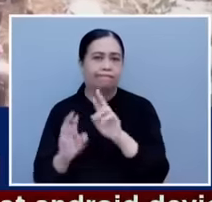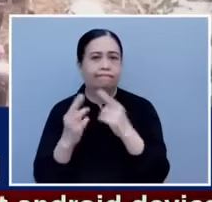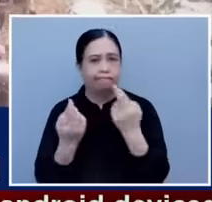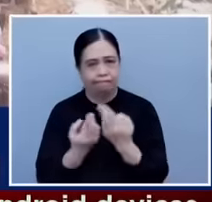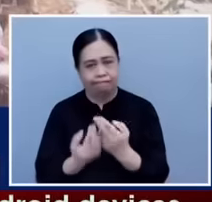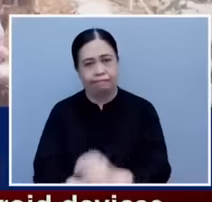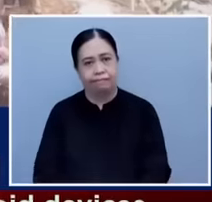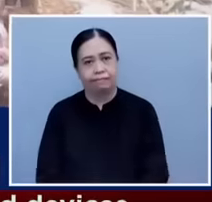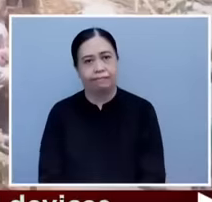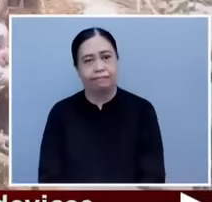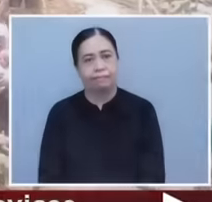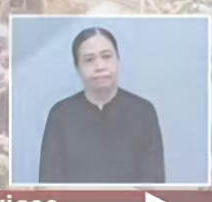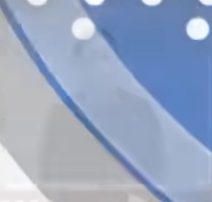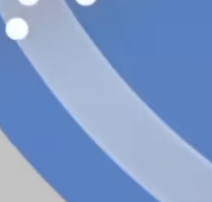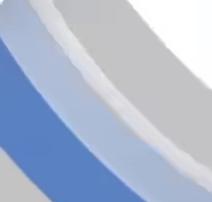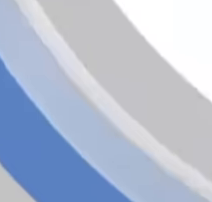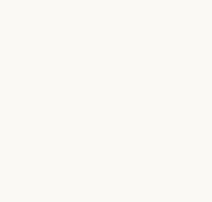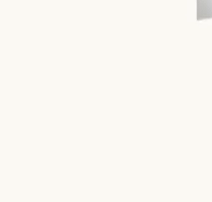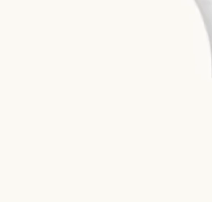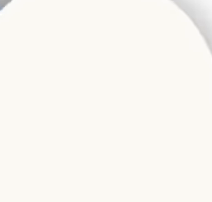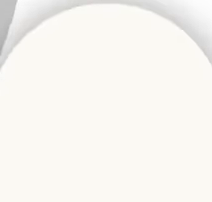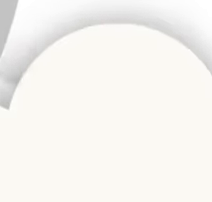kaanak.